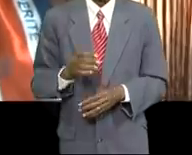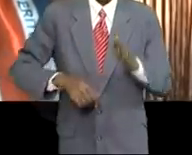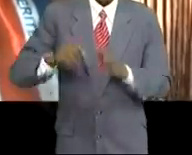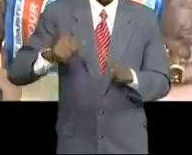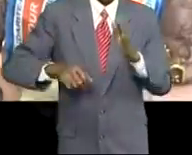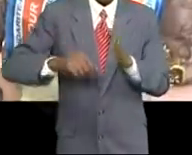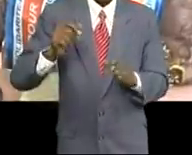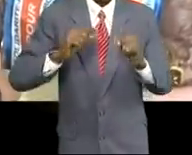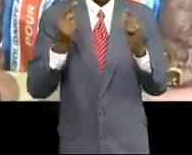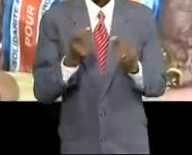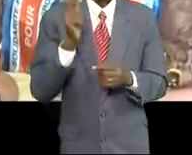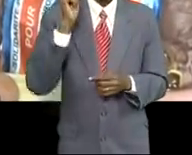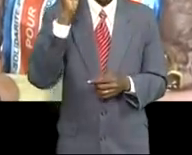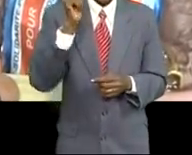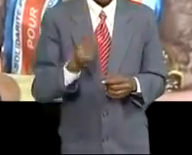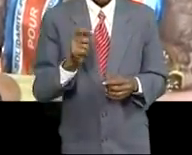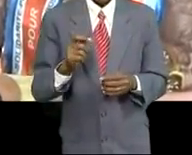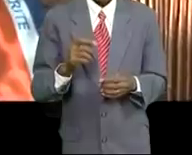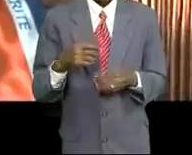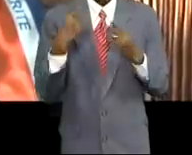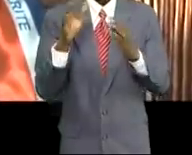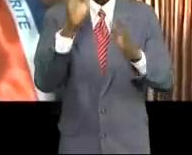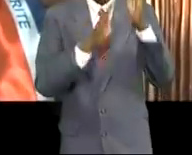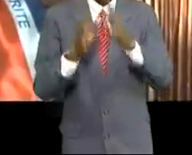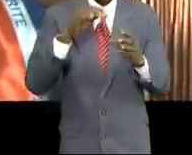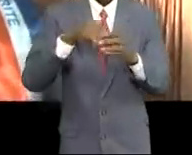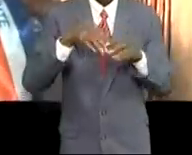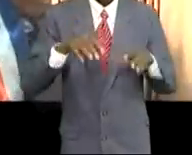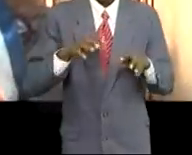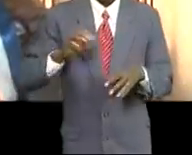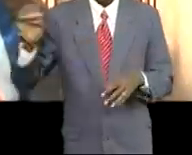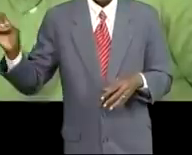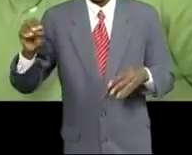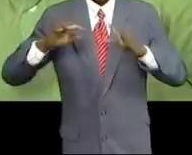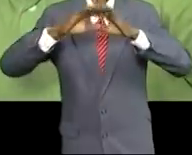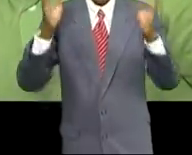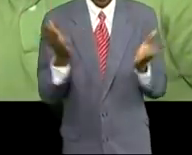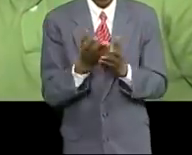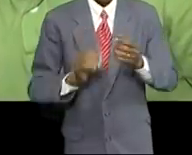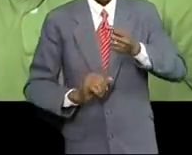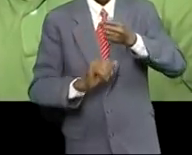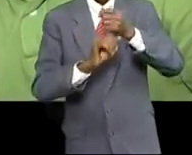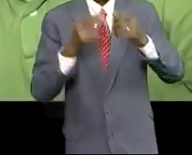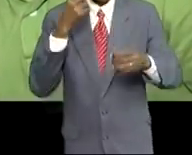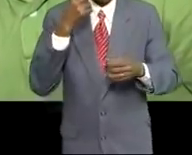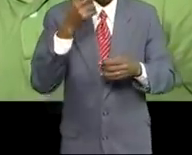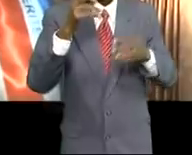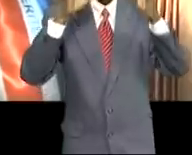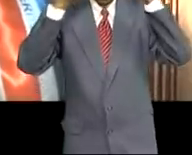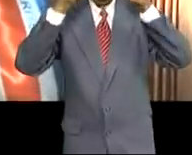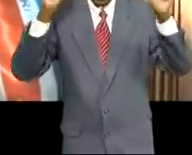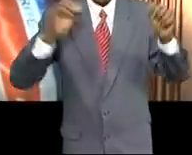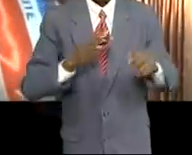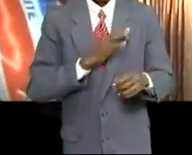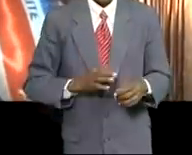de l'Est. Ces députés nationaux soutiennent aussi la vision du chef de l'État axée essentiellement sur le bien-être des Congolais.